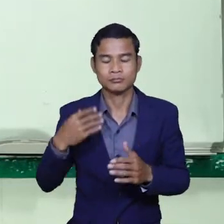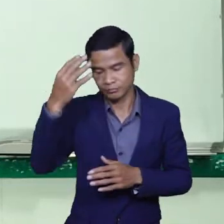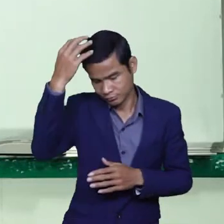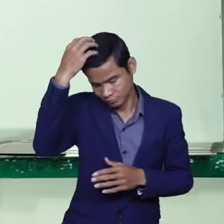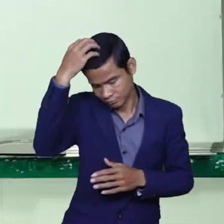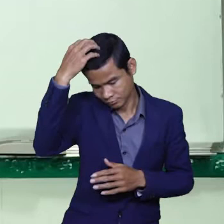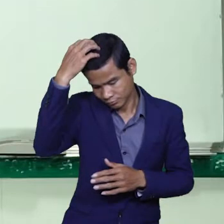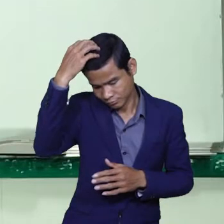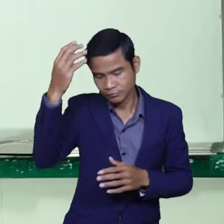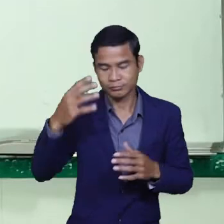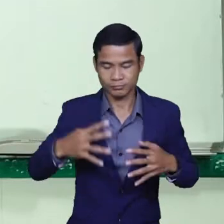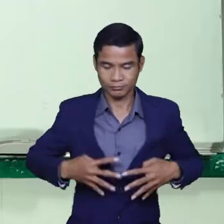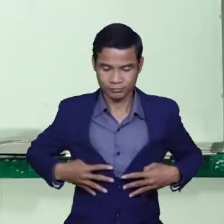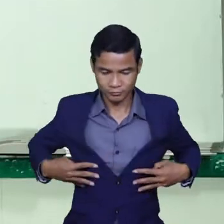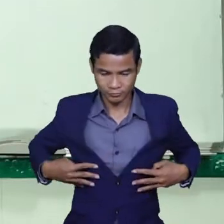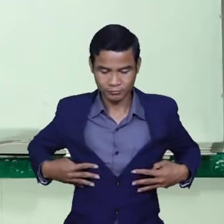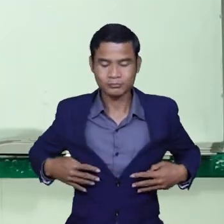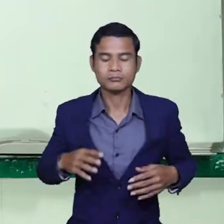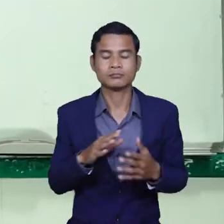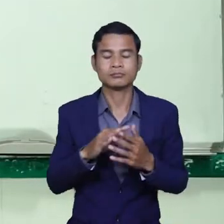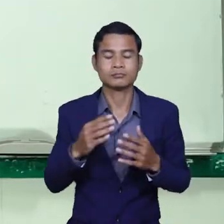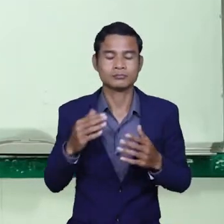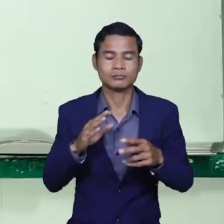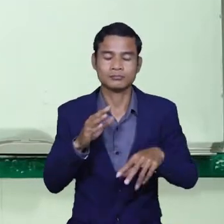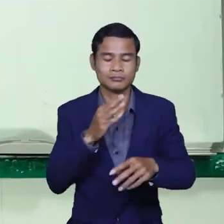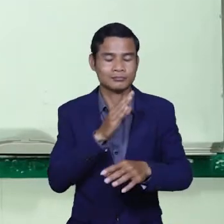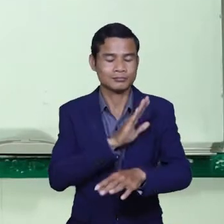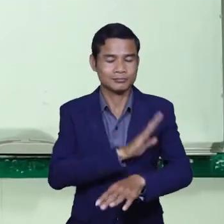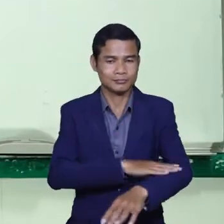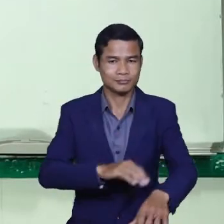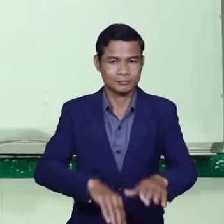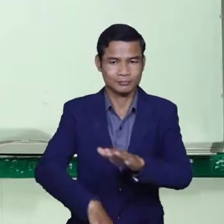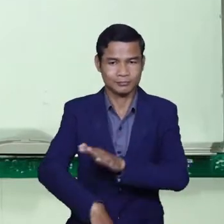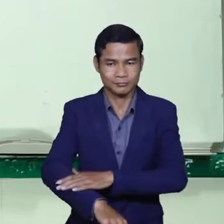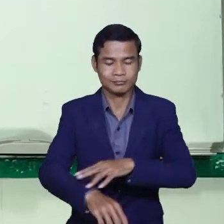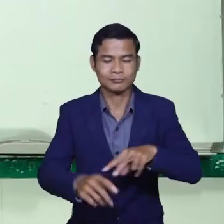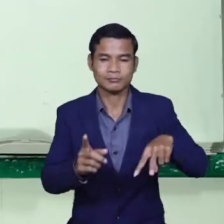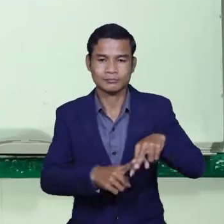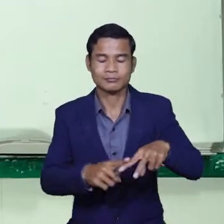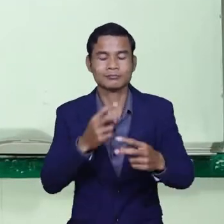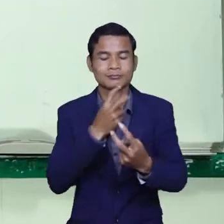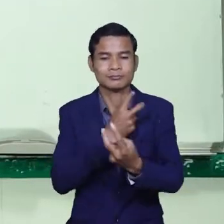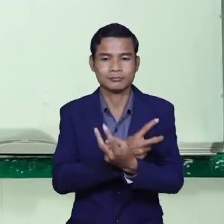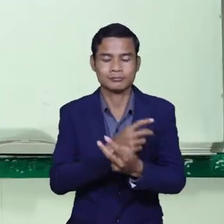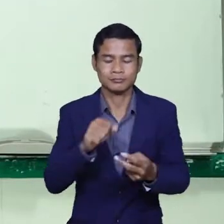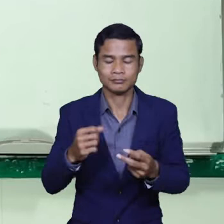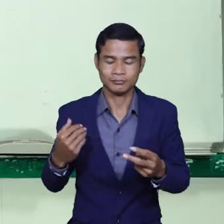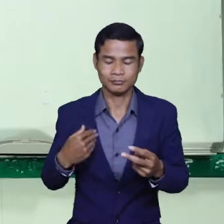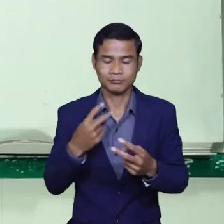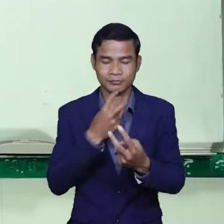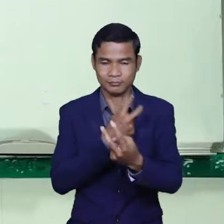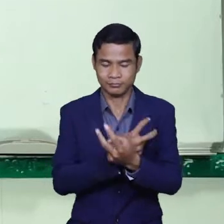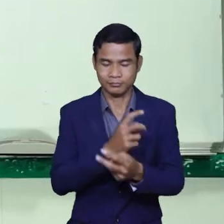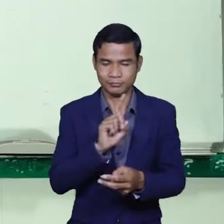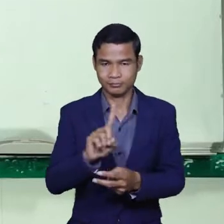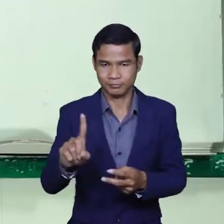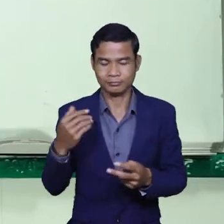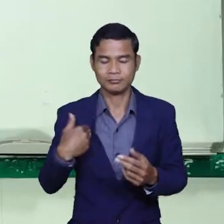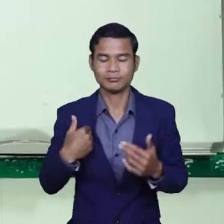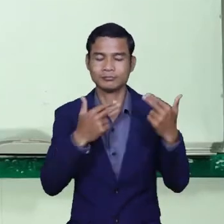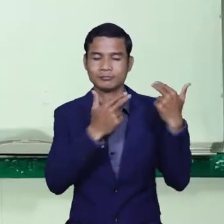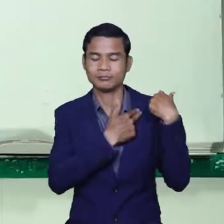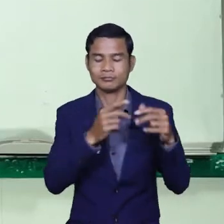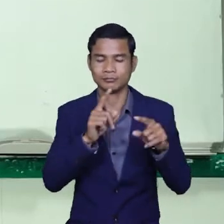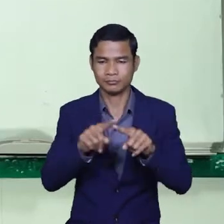លចាឆ្អឹងជំនីចានឹងឆ្អឹងអវយវៈចាហើយឆ្អឹងនីមួយនីមួយចាគឺសុទ្ធតែមាននីតិចាផ្សេងផ្សេងពីគ្នា